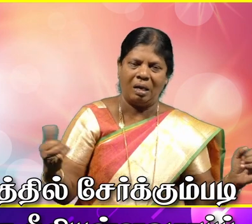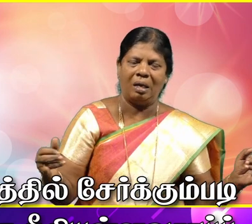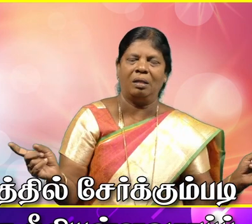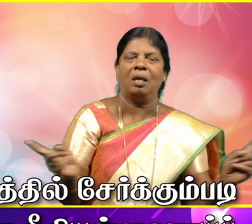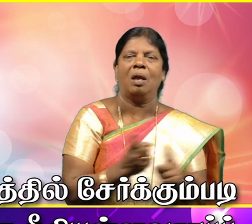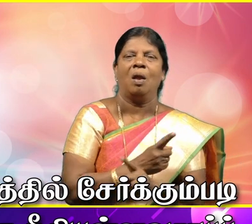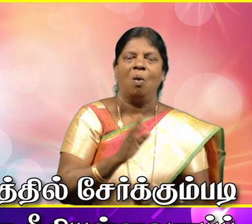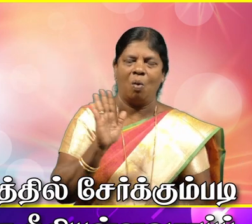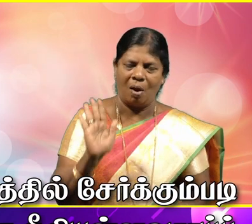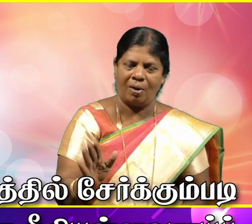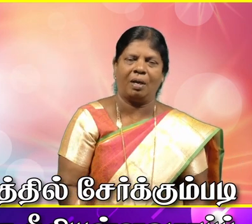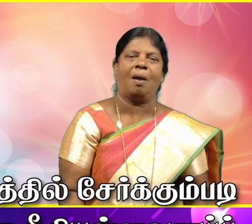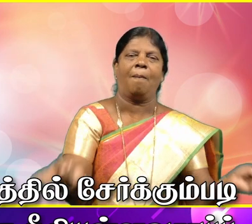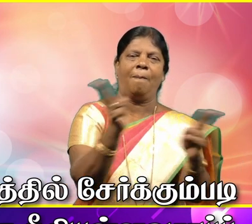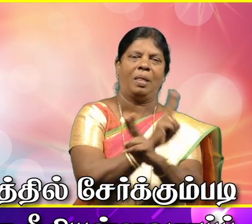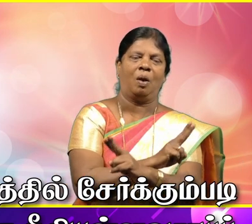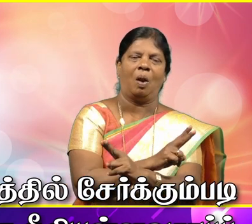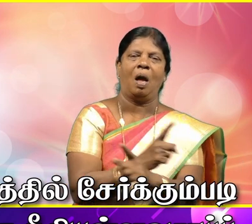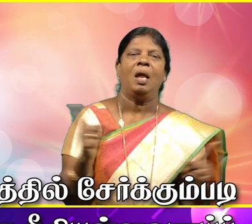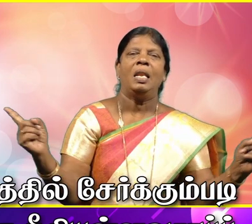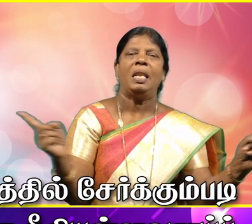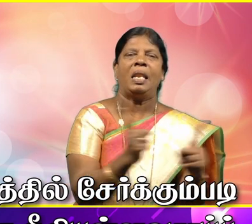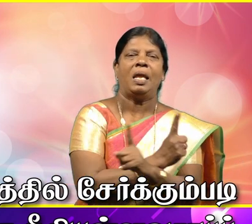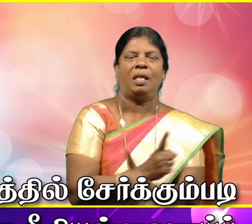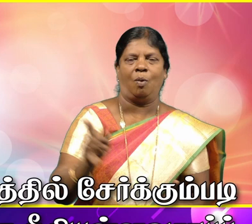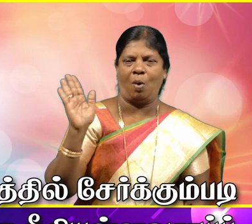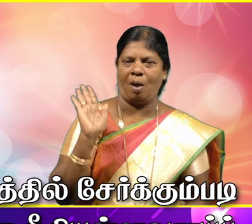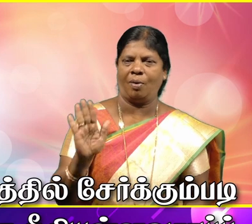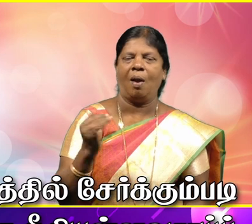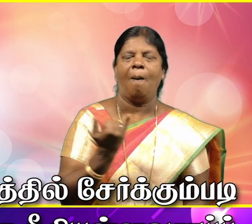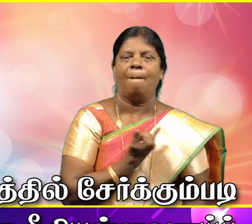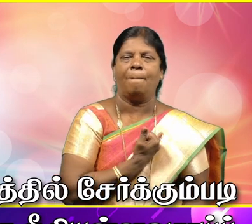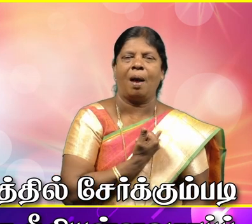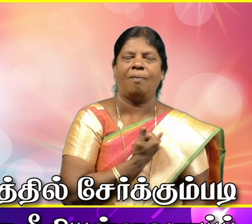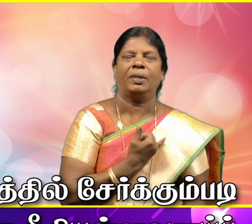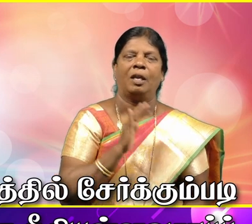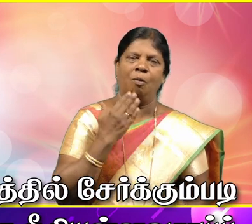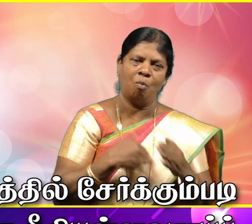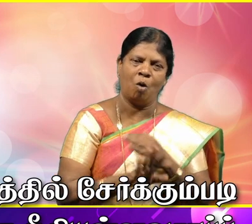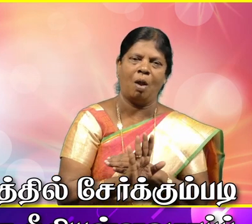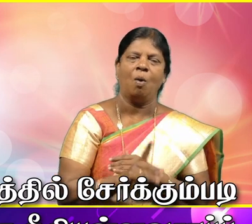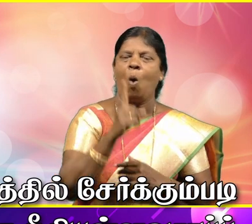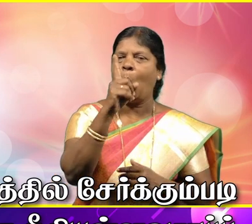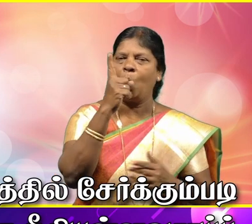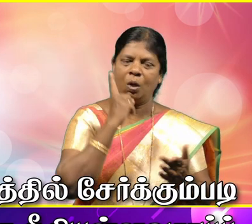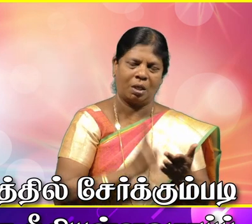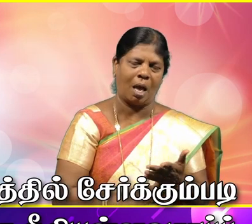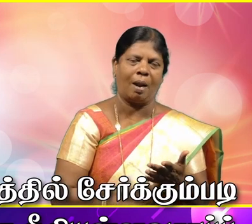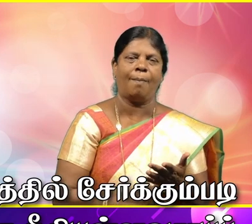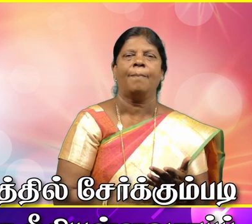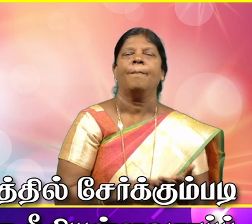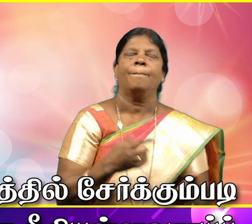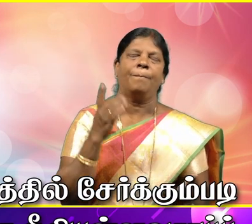அநீதி உள்ளவர்களுக்கு பதிலாக நீதி உள்ளவராய் பாவங்களின் நிமித்தம்